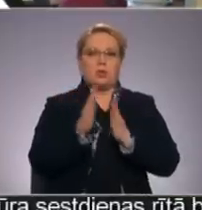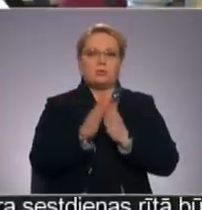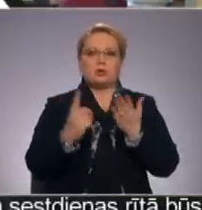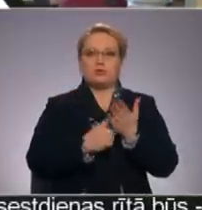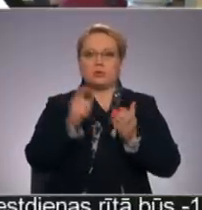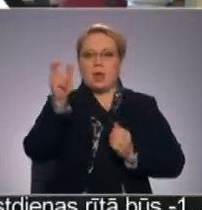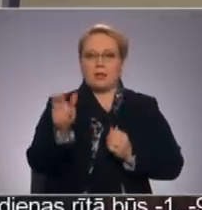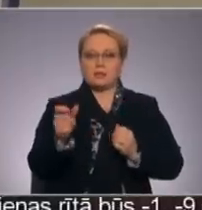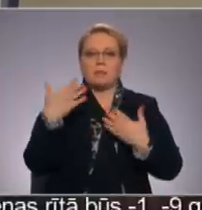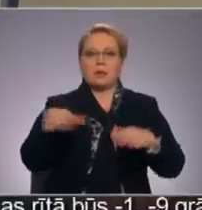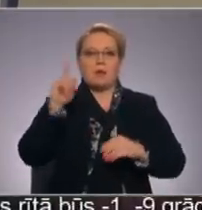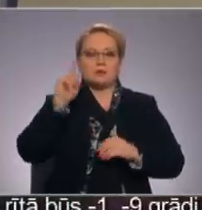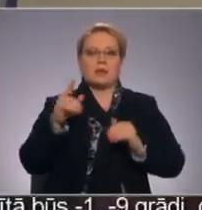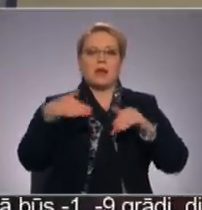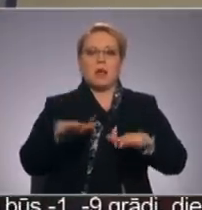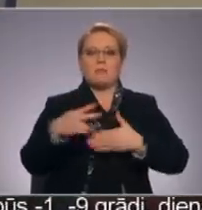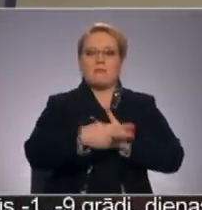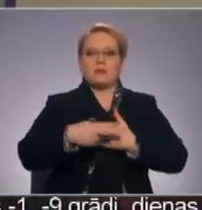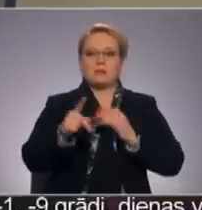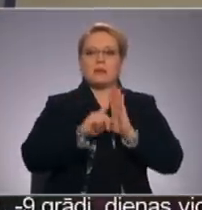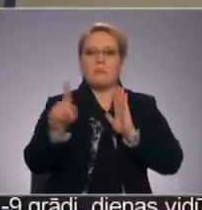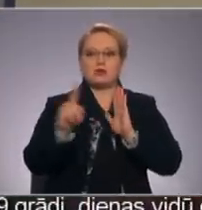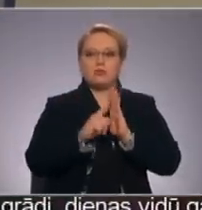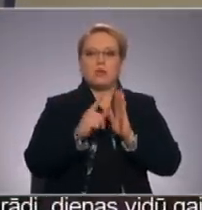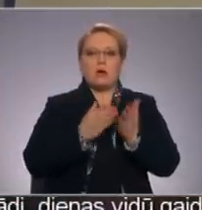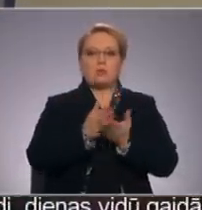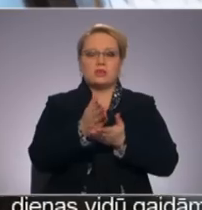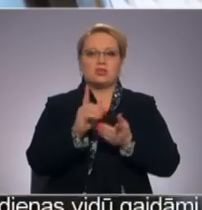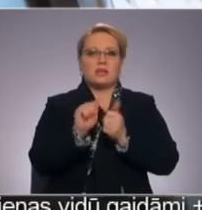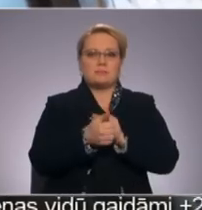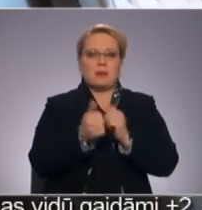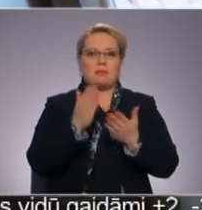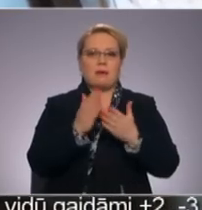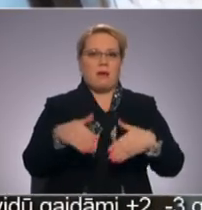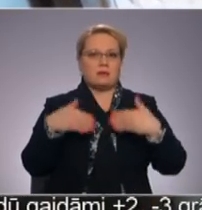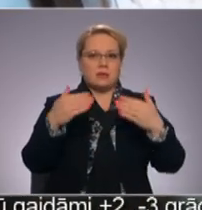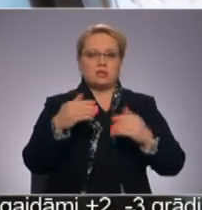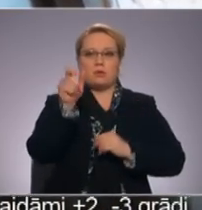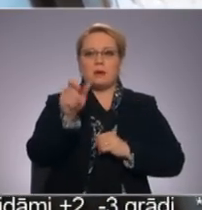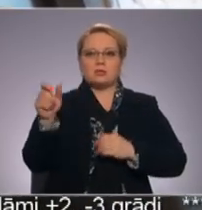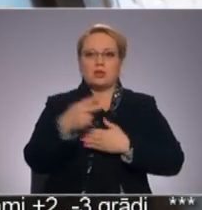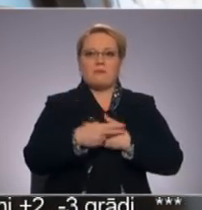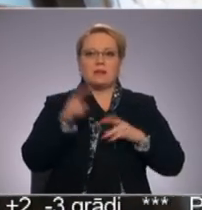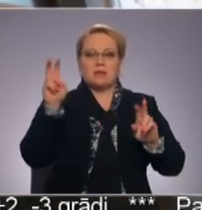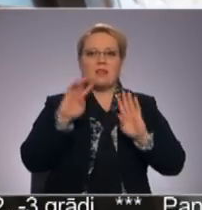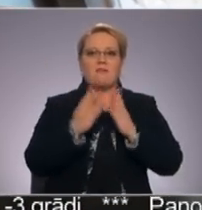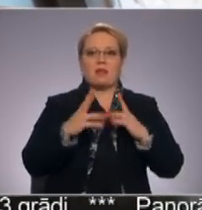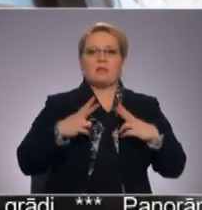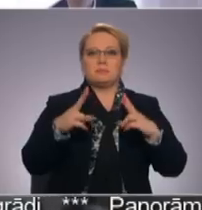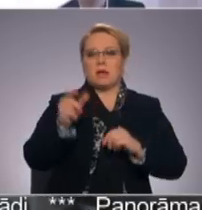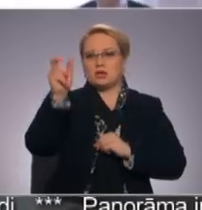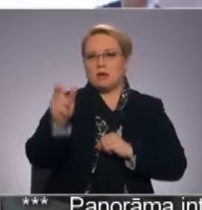un pašvaldība jau zina, ka lēmums par vilciena maršruta kursēšanas izmaiņām pagaidām tiek atcelts, jo pasažieru vilciena valdes